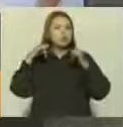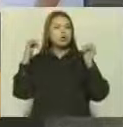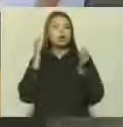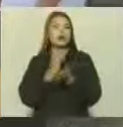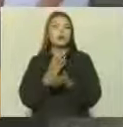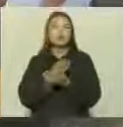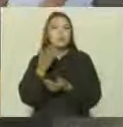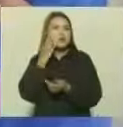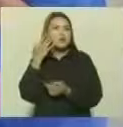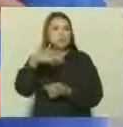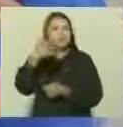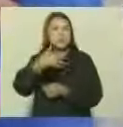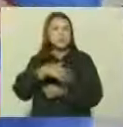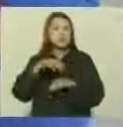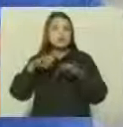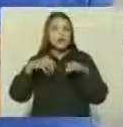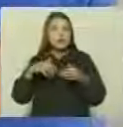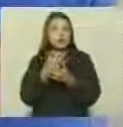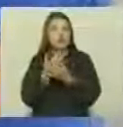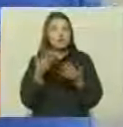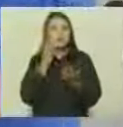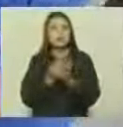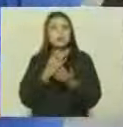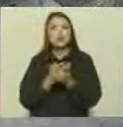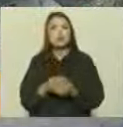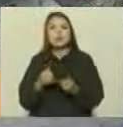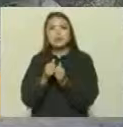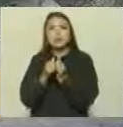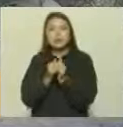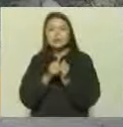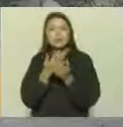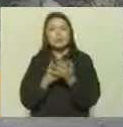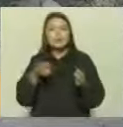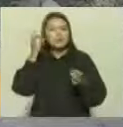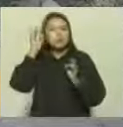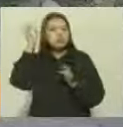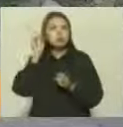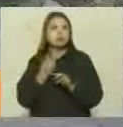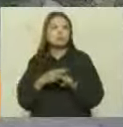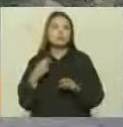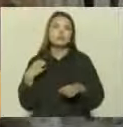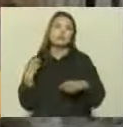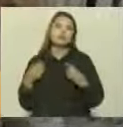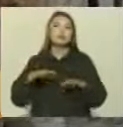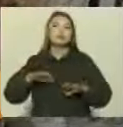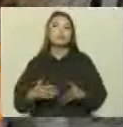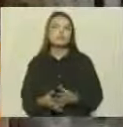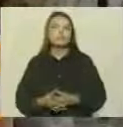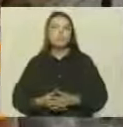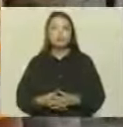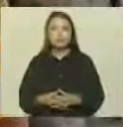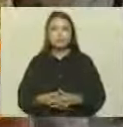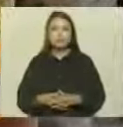жерде шамамен 50-ден астам ит бар. Тұрғындар күні-түні кезектесіп үретін иттерден әбден мезі болған. Мынау